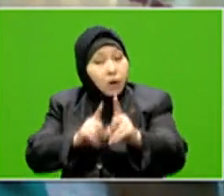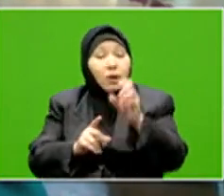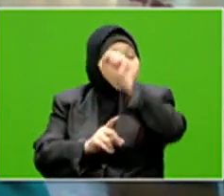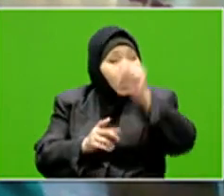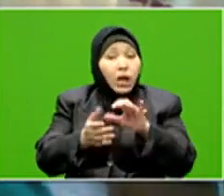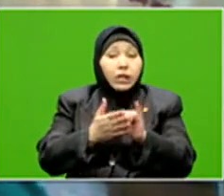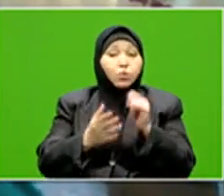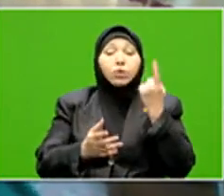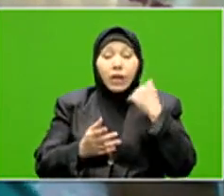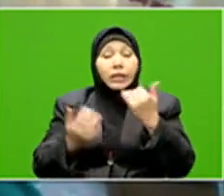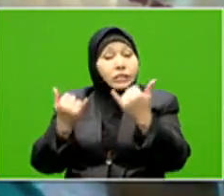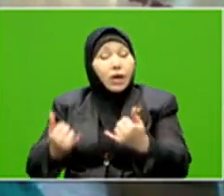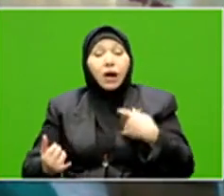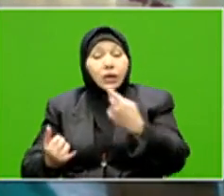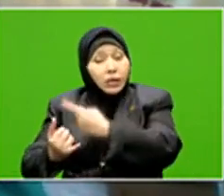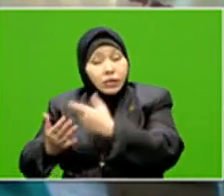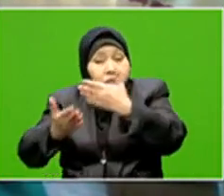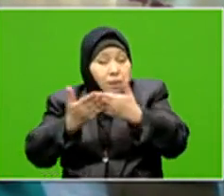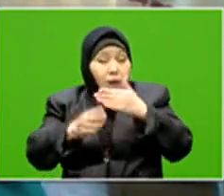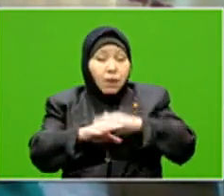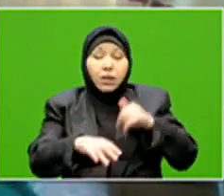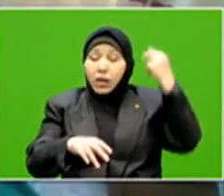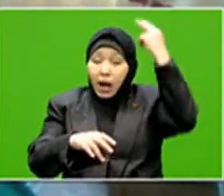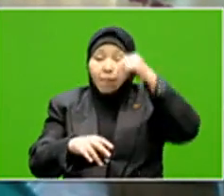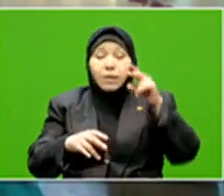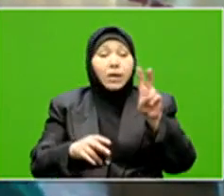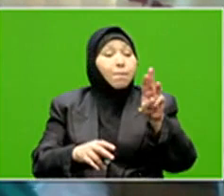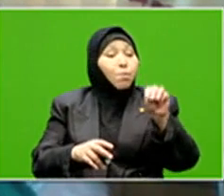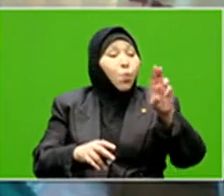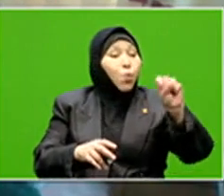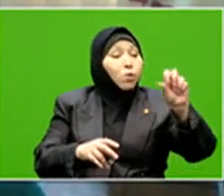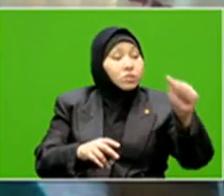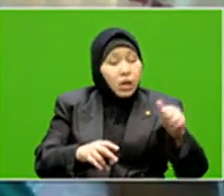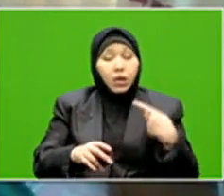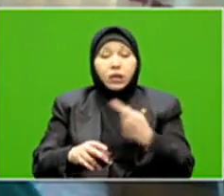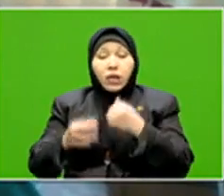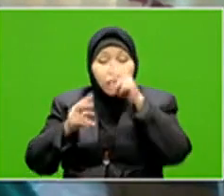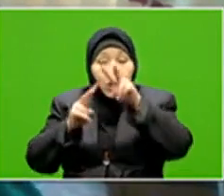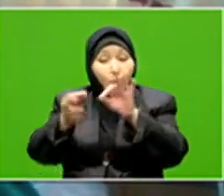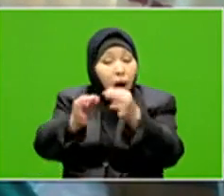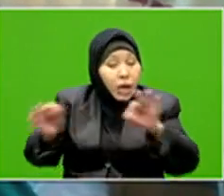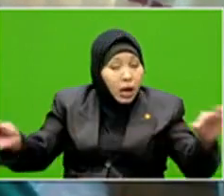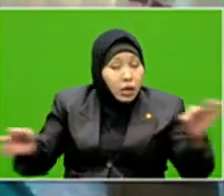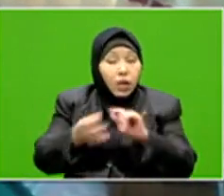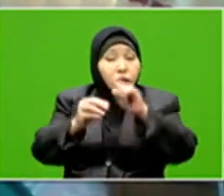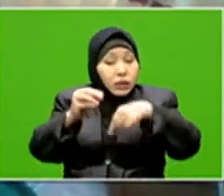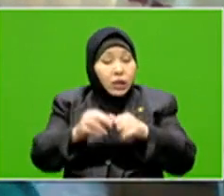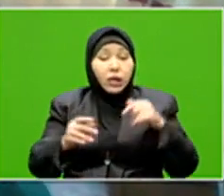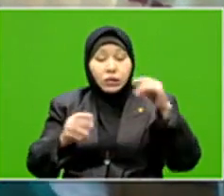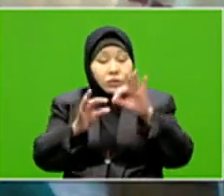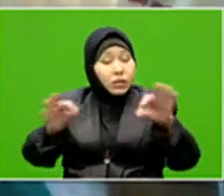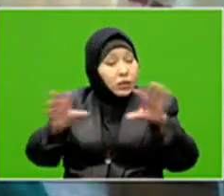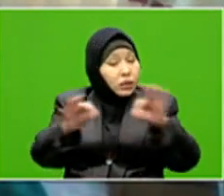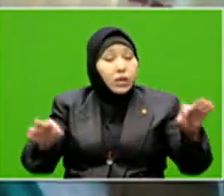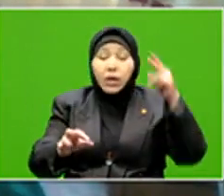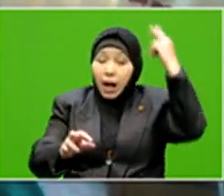tadi, sekarang kita tiba pada kisah Nabi Musa, dan kita lihat ayat-ayat yang berkaitan tentang kisah Nabi Musa ini.